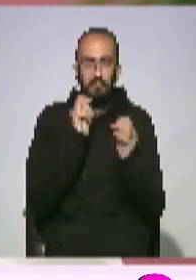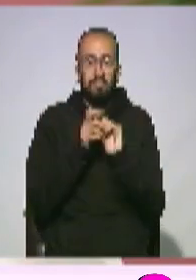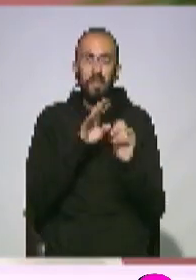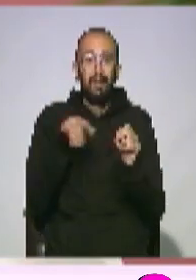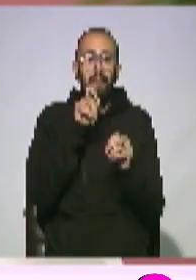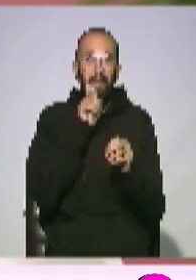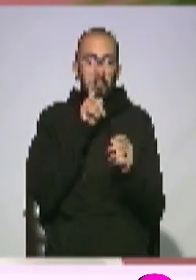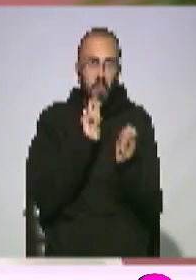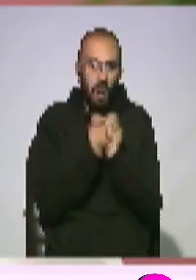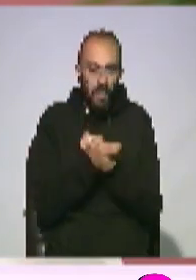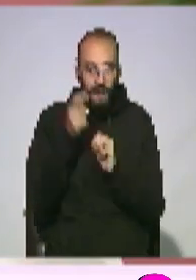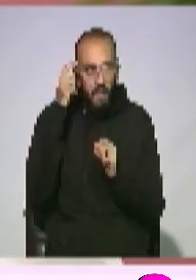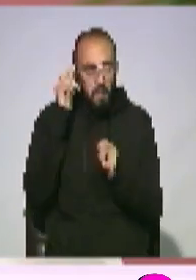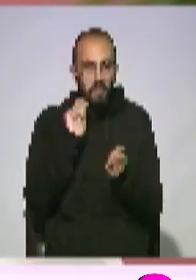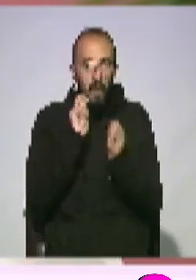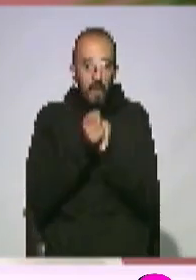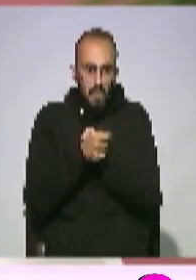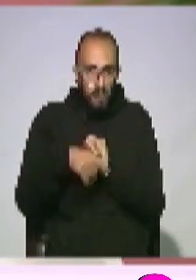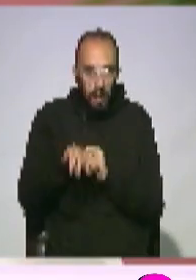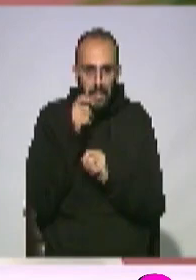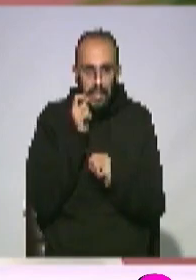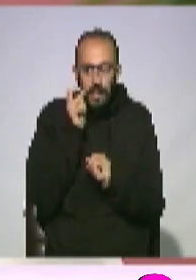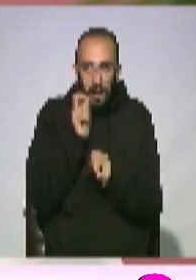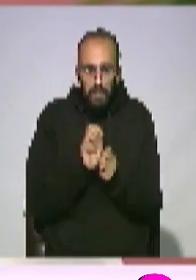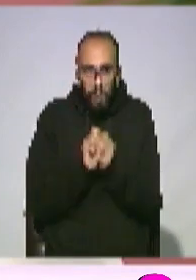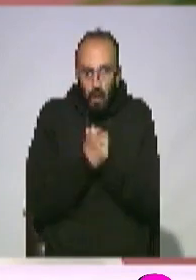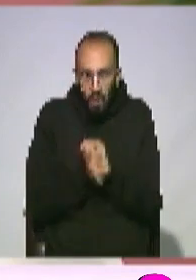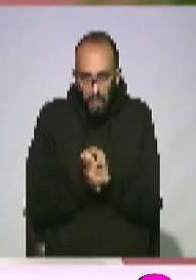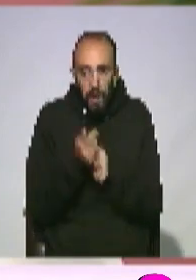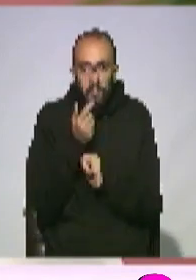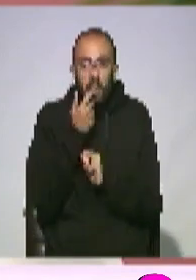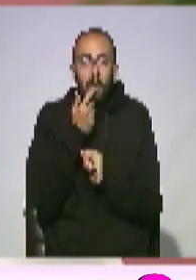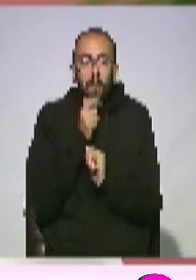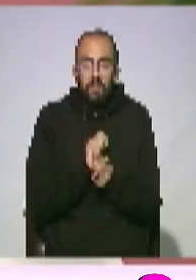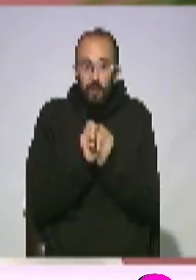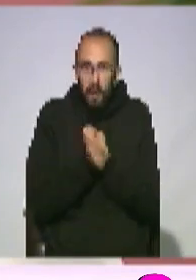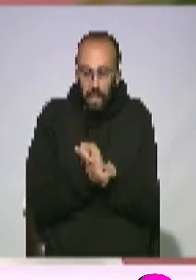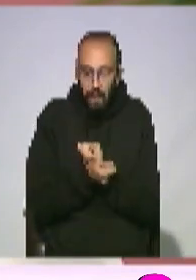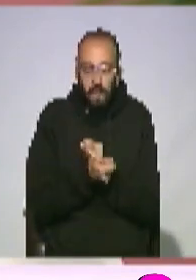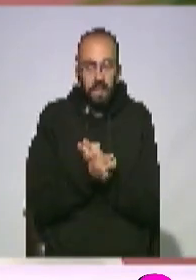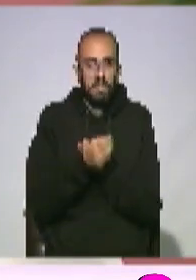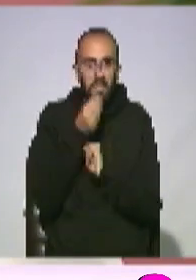الجينات، أثرت على الفكر للإنسان. الأطعمة الفاست فود،